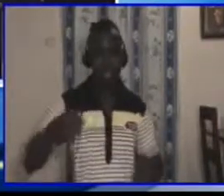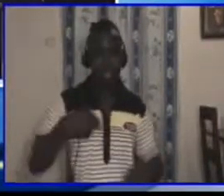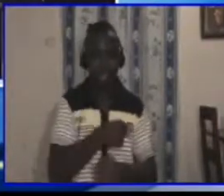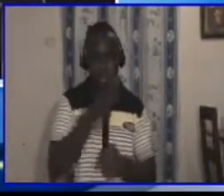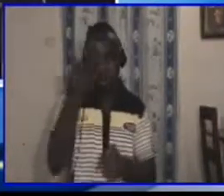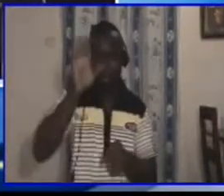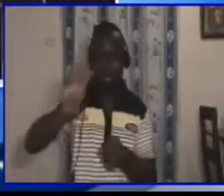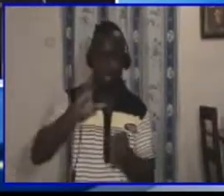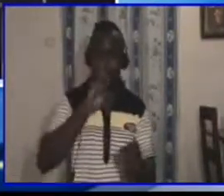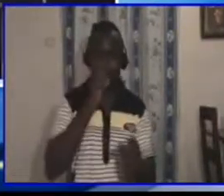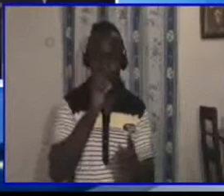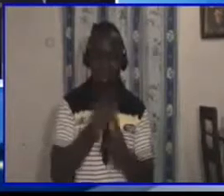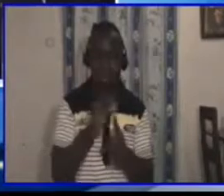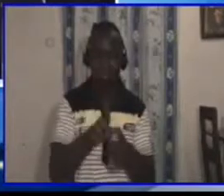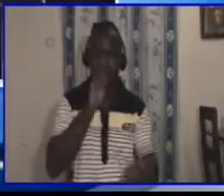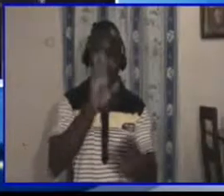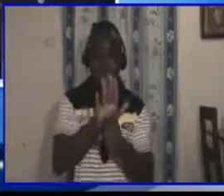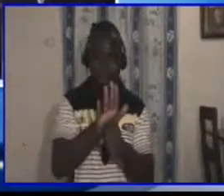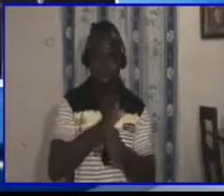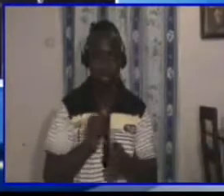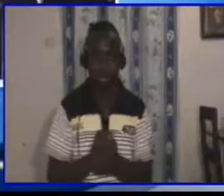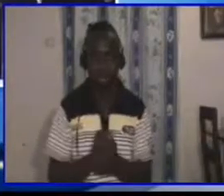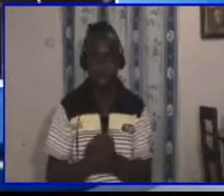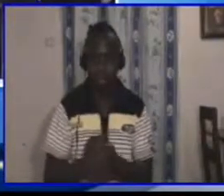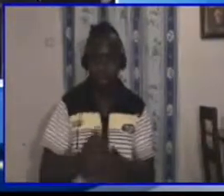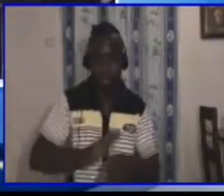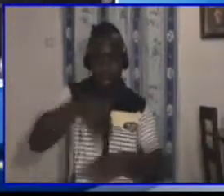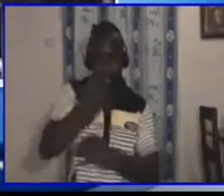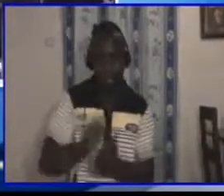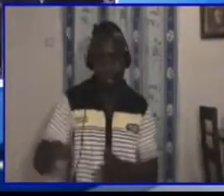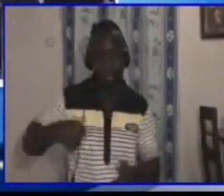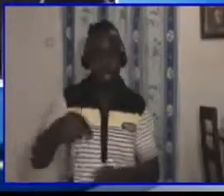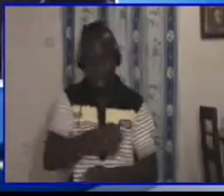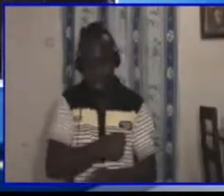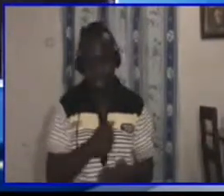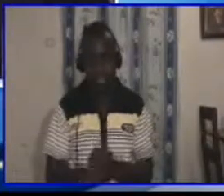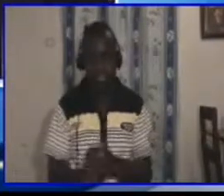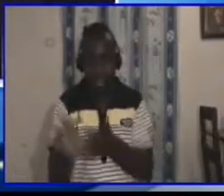così comprendiamo che questo è il tempo più importante